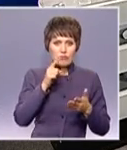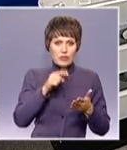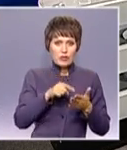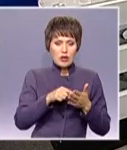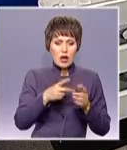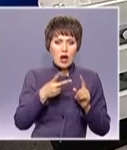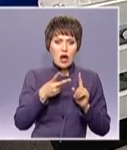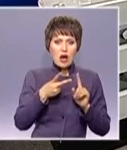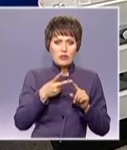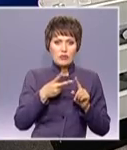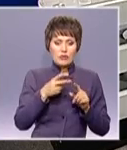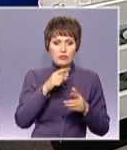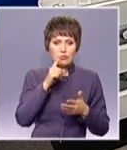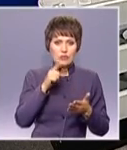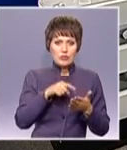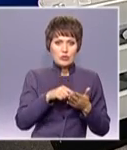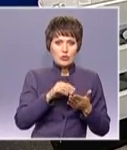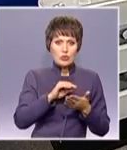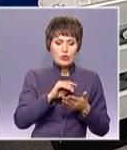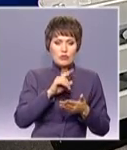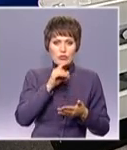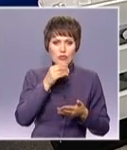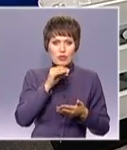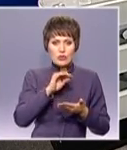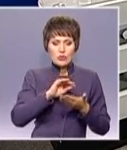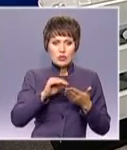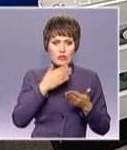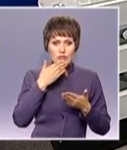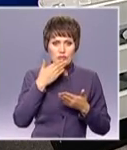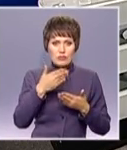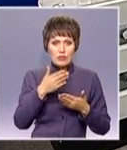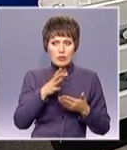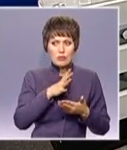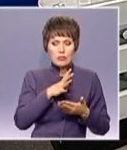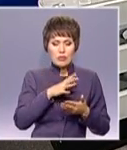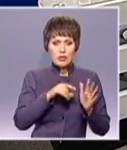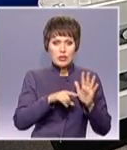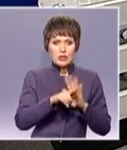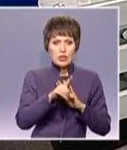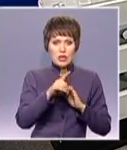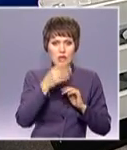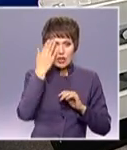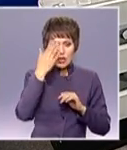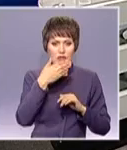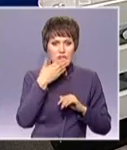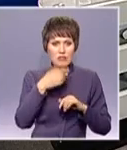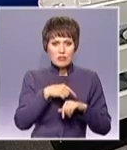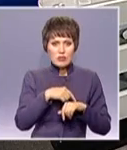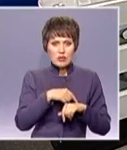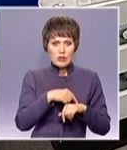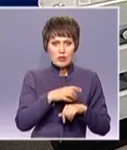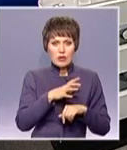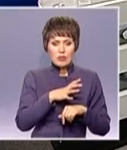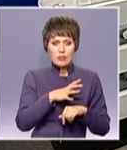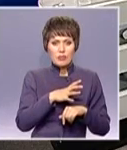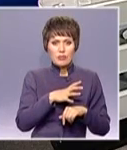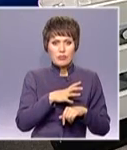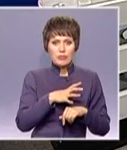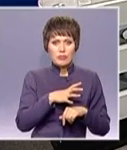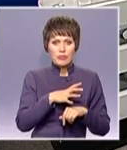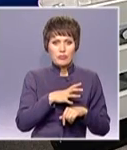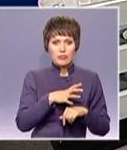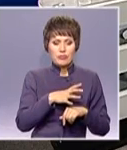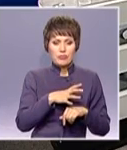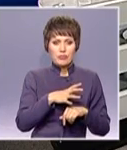А второй вопрос. Журналистка тоже задала вопрос насчет начала летнего периода и фонтана.